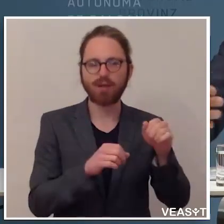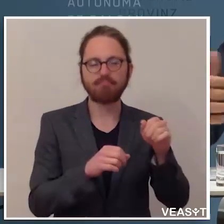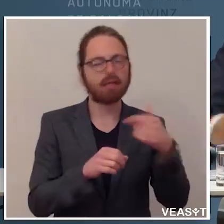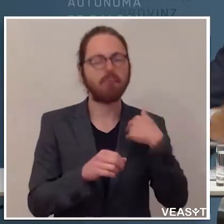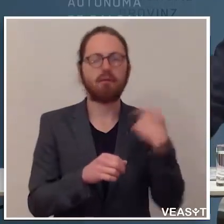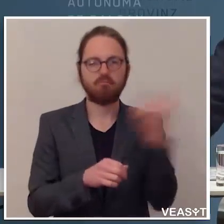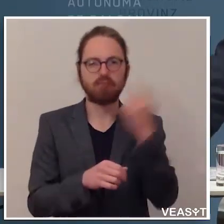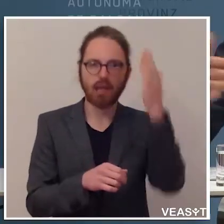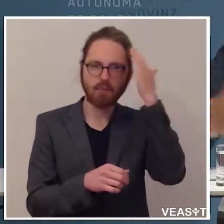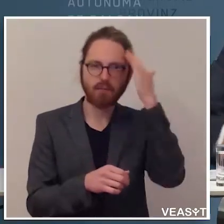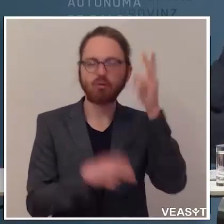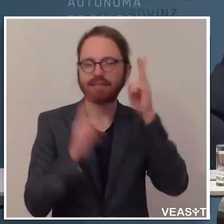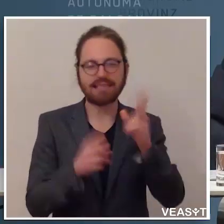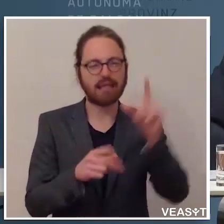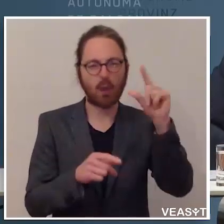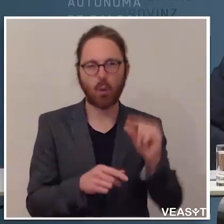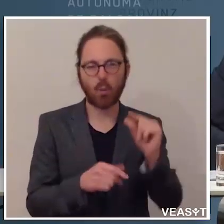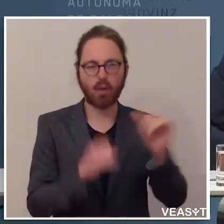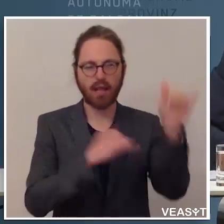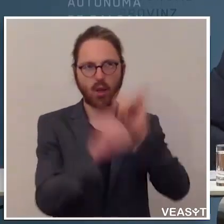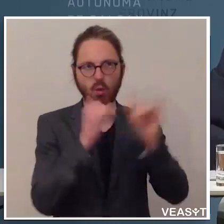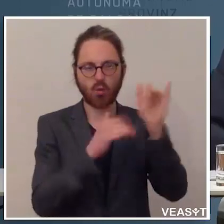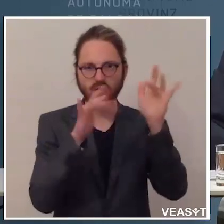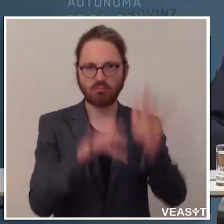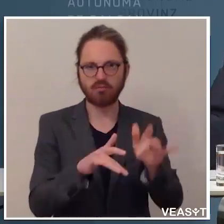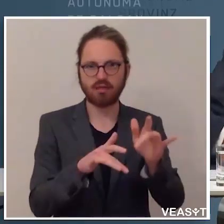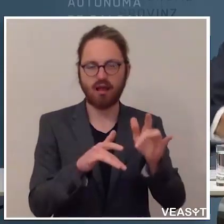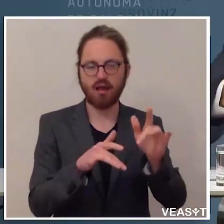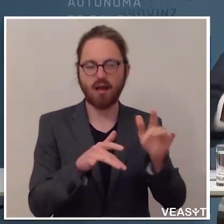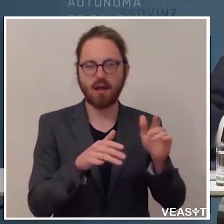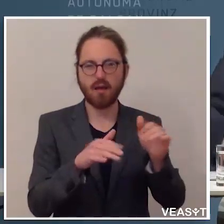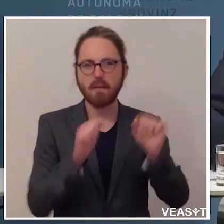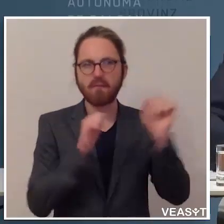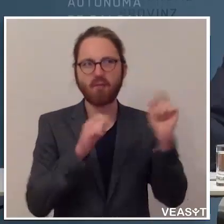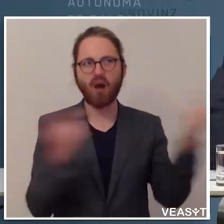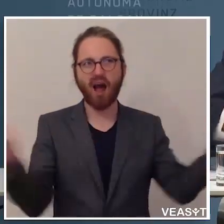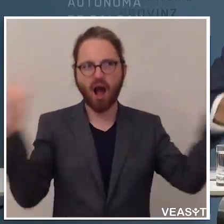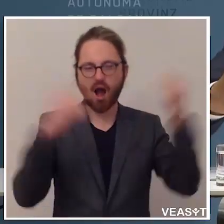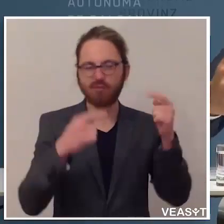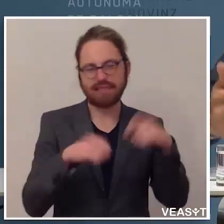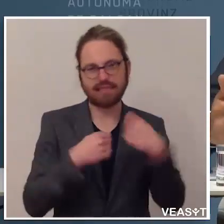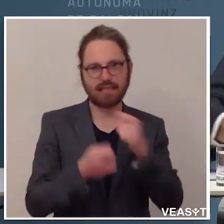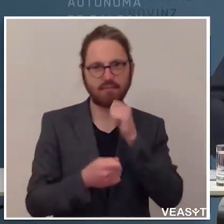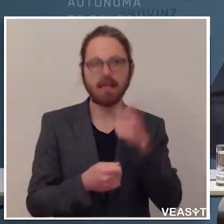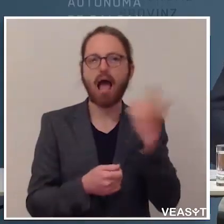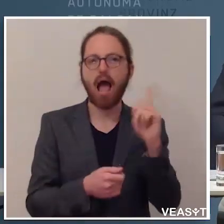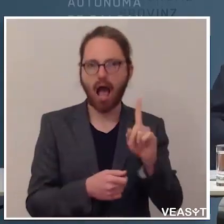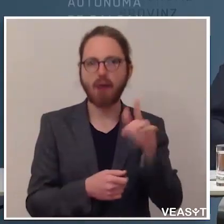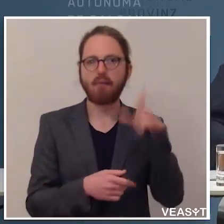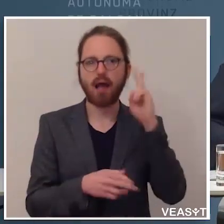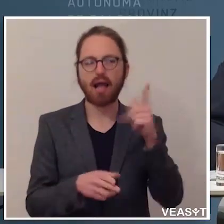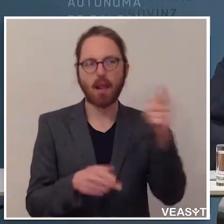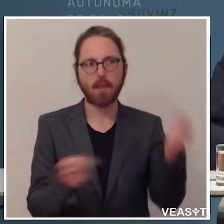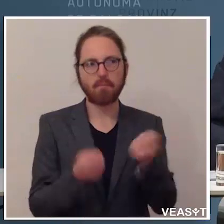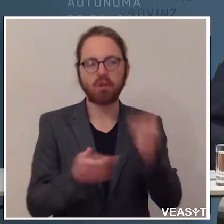dann stattfindet, zumindest was Bewegung von außen, denn das wird es nicht geben. Aber es können sich dann die Betriebe jetzt schon darauf vorbereiten, dass es eben